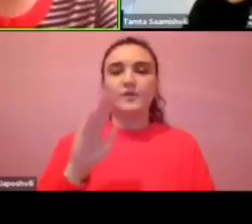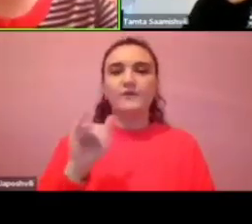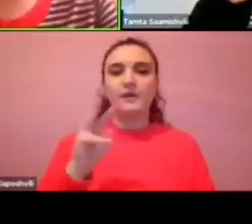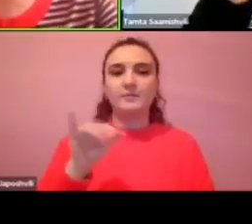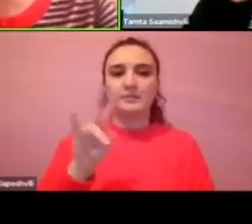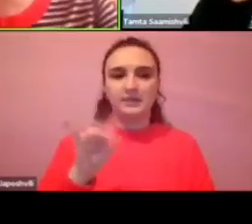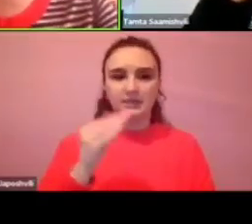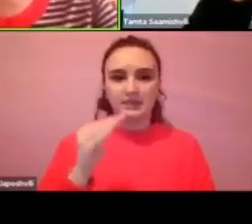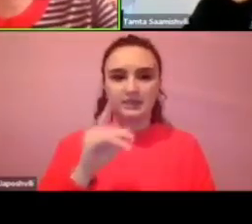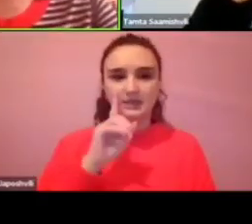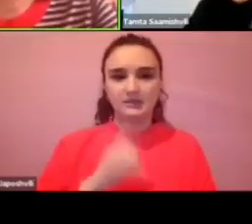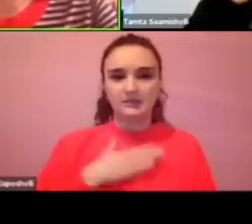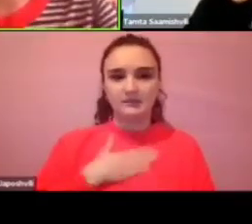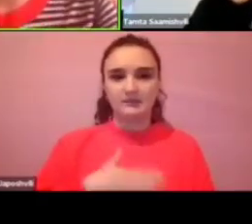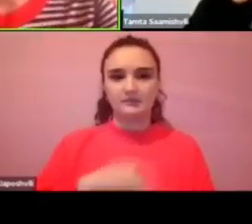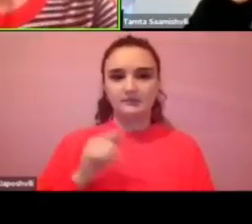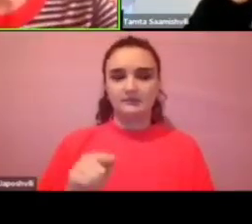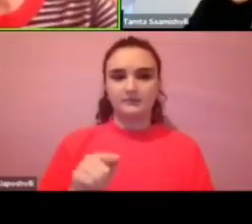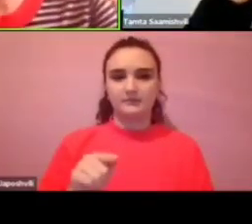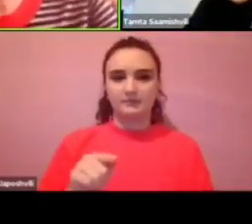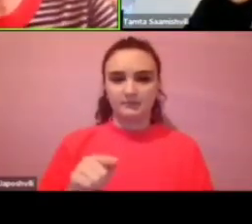არის სიამოვნების ჰორმონი.